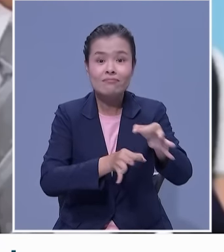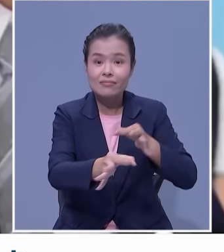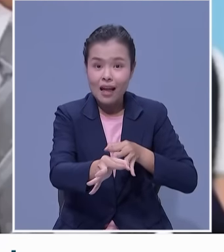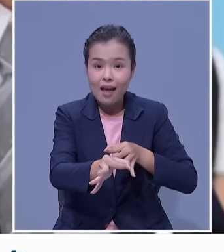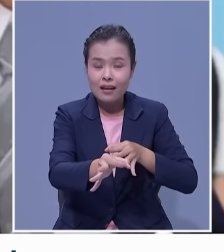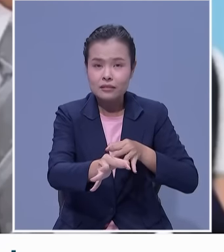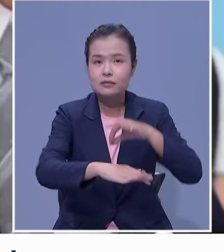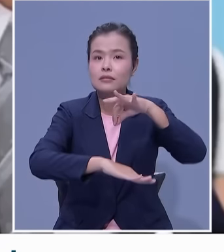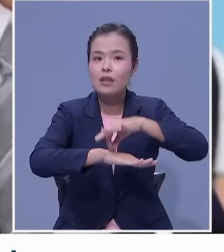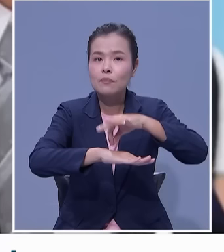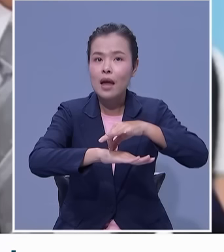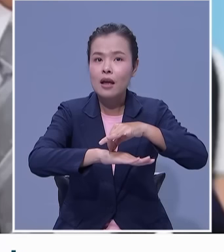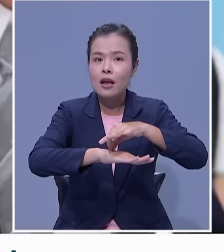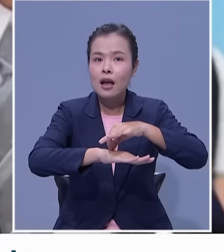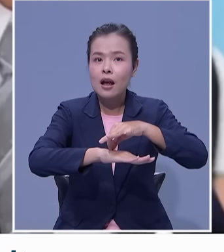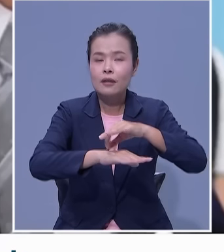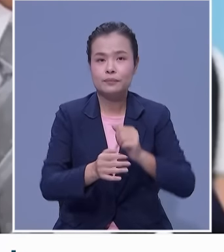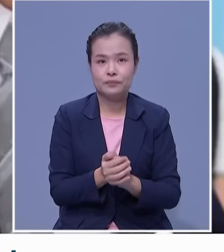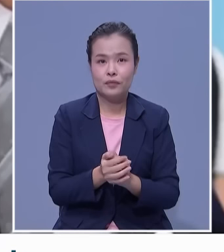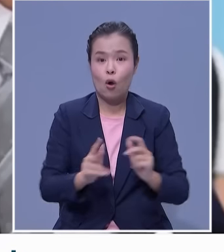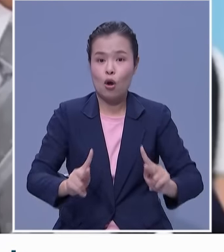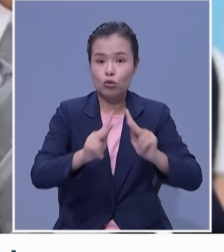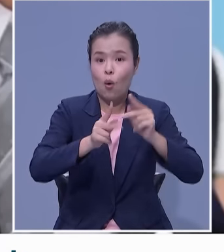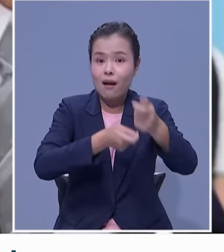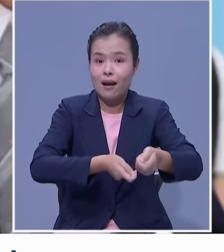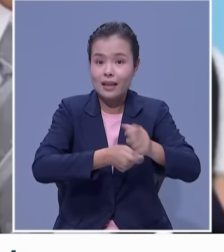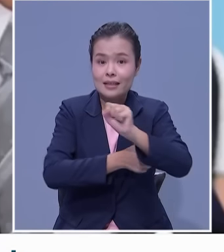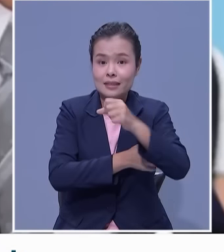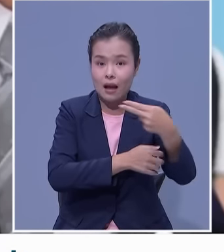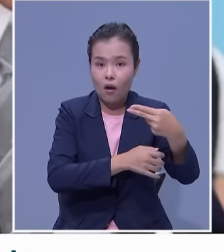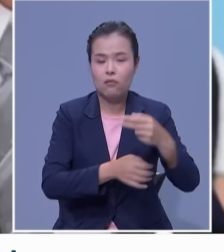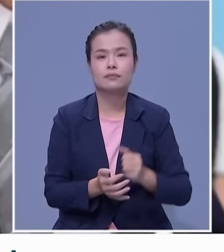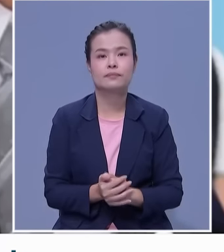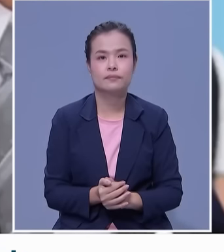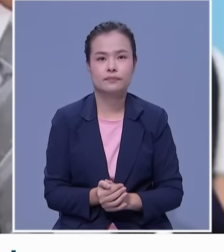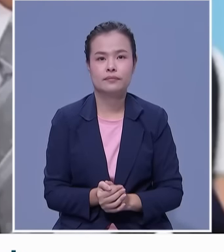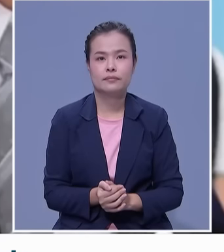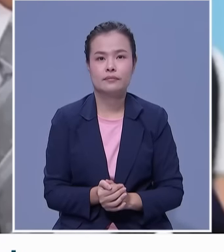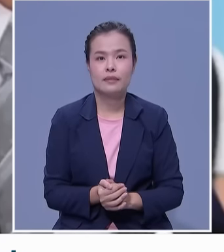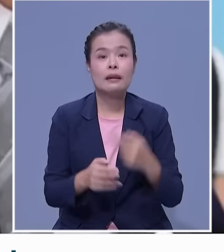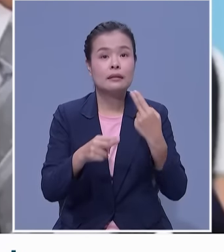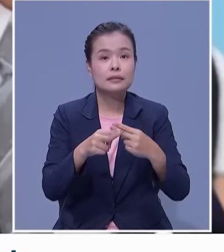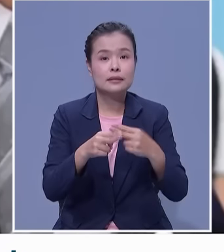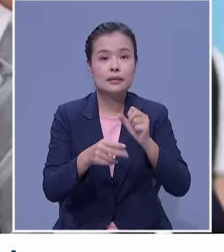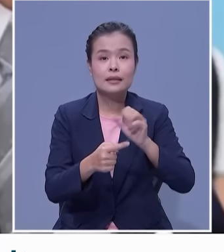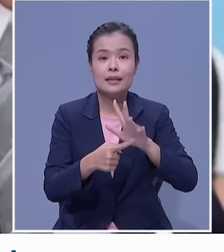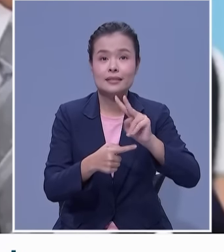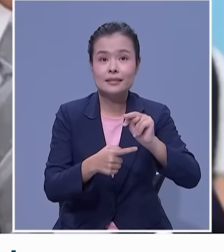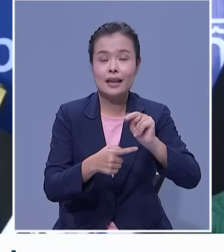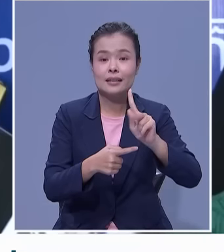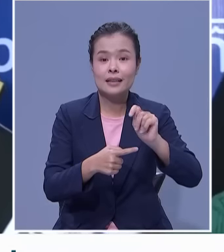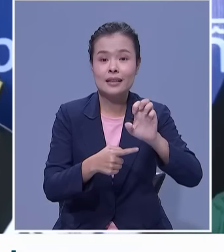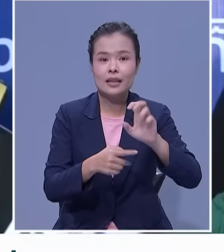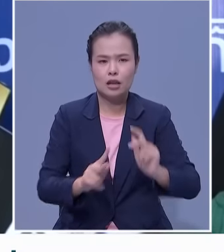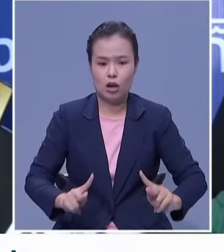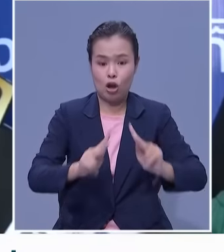ตำแหน่งรัฐมนตรีว่าการกระทรวงเกษตรนะคะก็เป็นกระแสข่าวจากคุณเต้ซึ่งอีกหนึ่งความเคลื่อนไหวก็คือหลังจากมีชื่อคุณสันติพร้อมพัเป็นรัฐมนตรีว่าการ